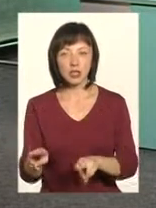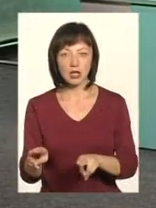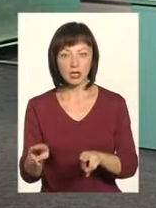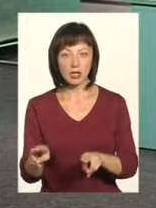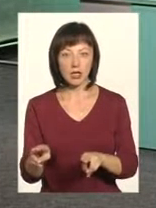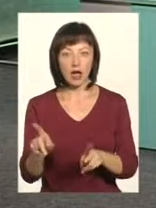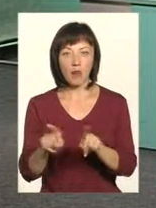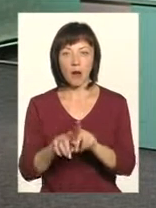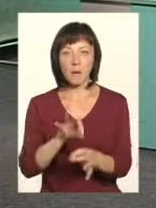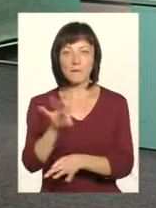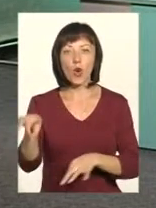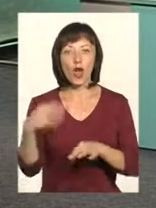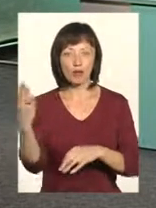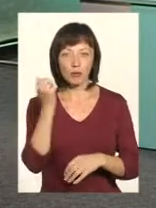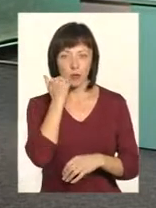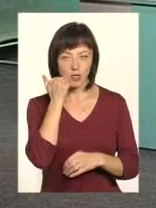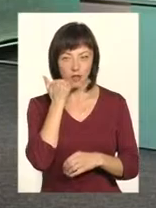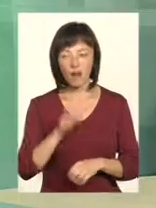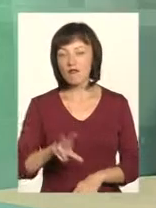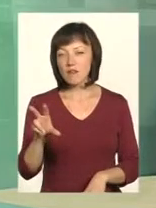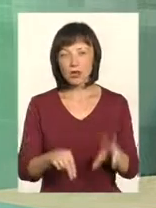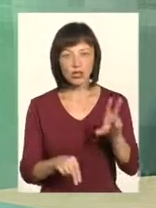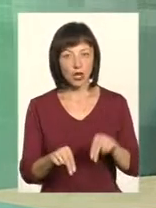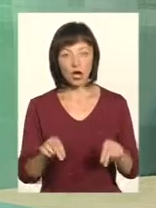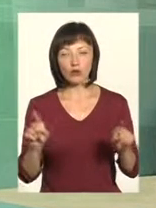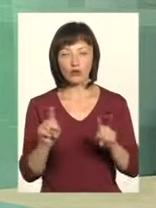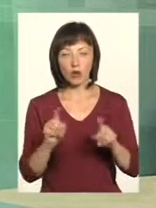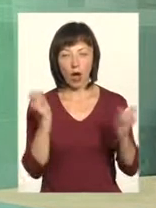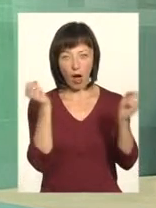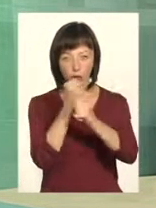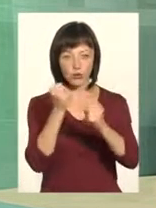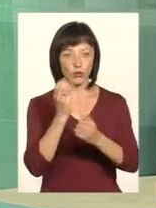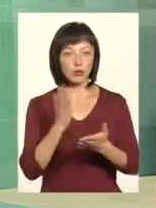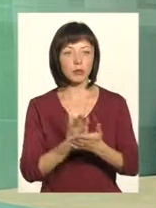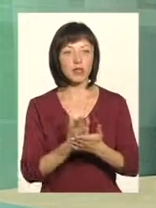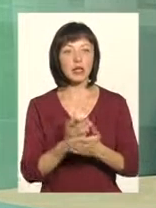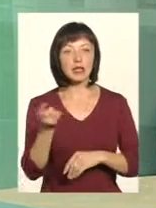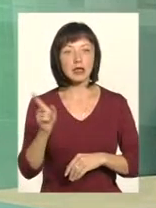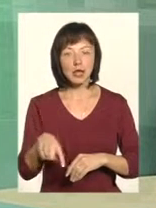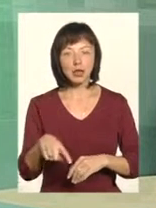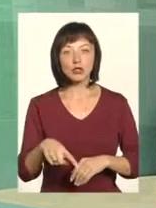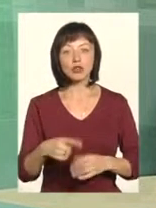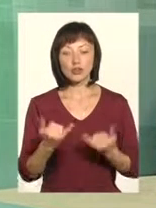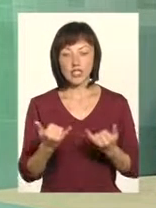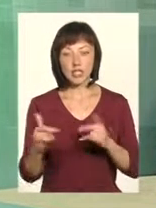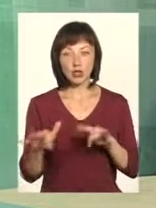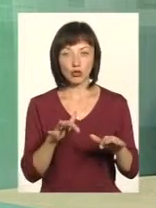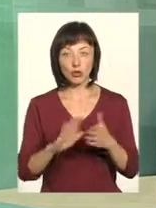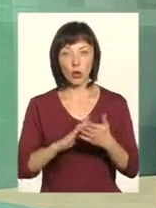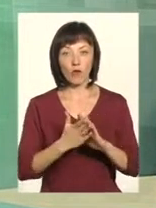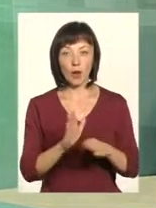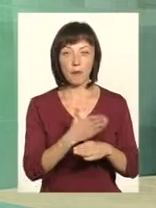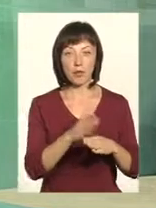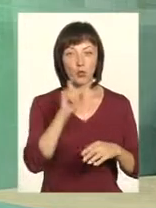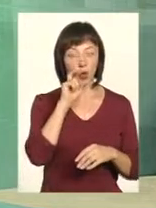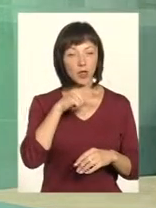проєктом Москви. Вважаю, що абсурдом є те, що в діючому договорі між Україною і